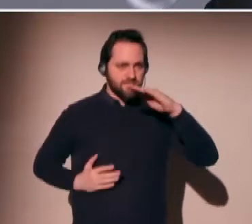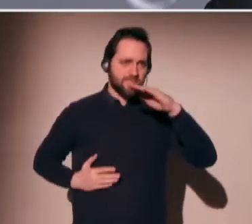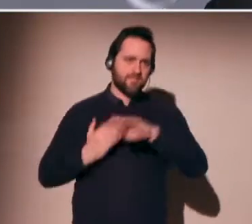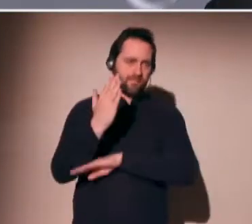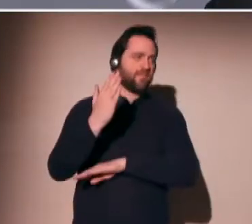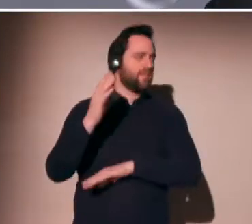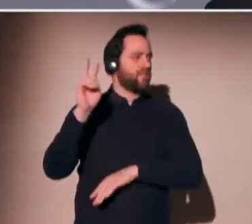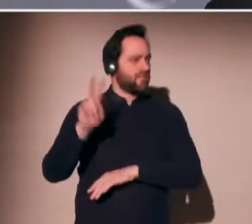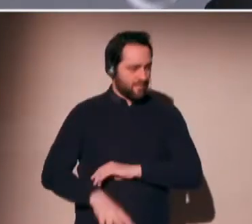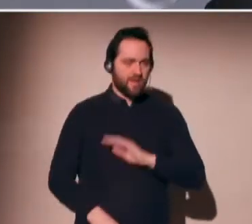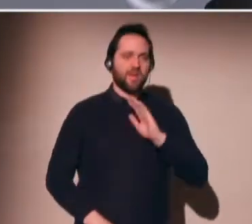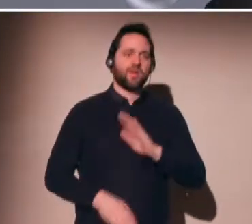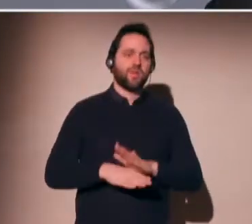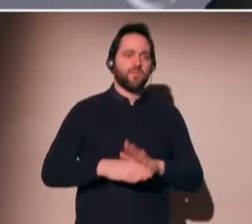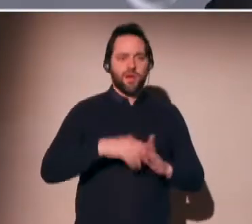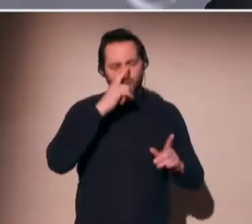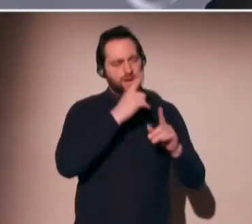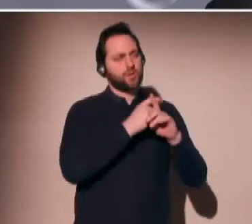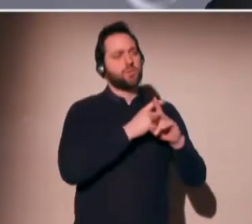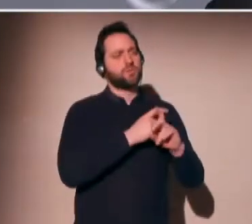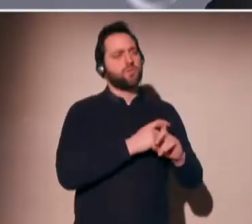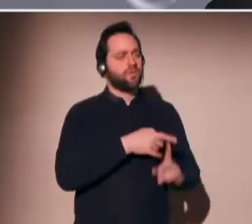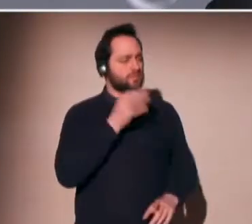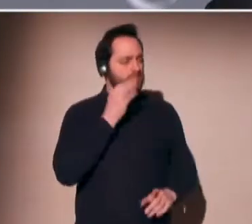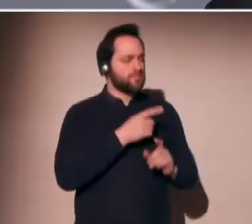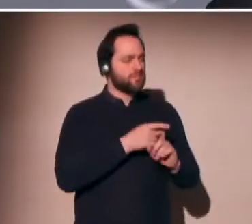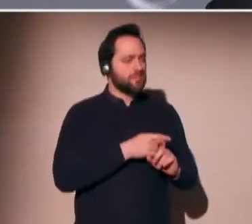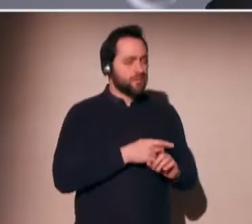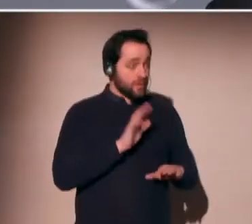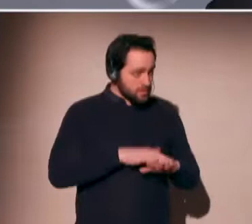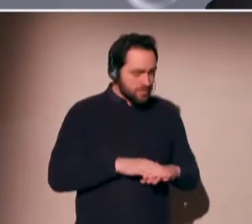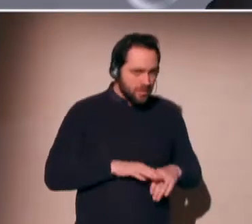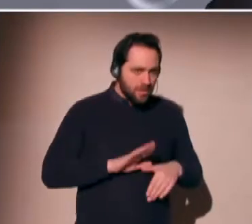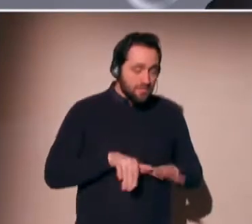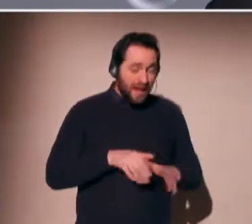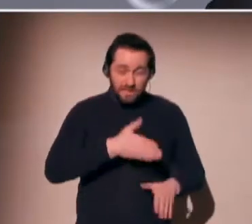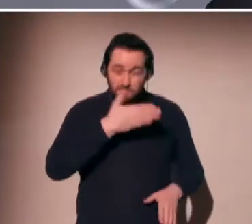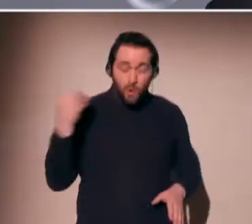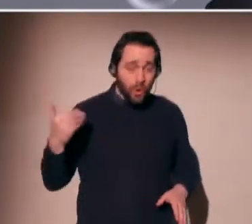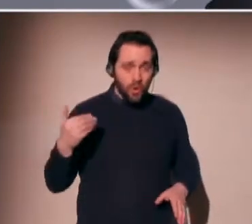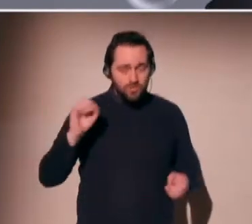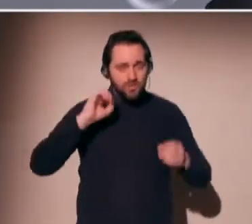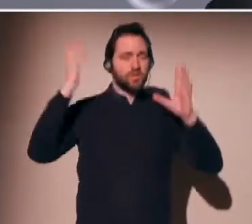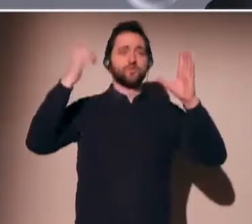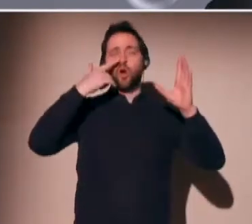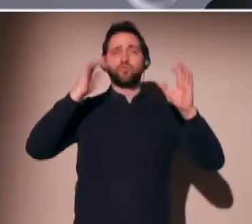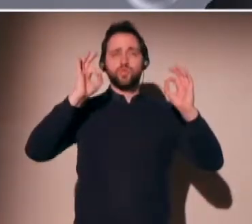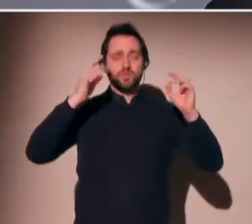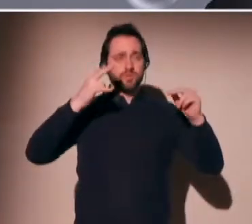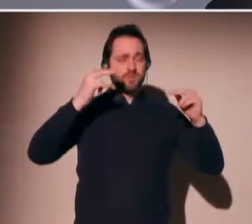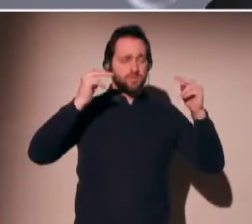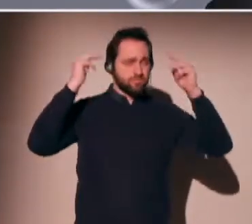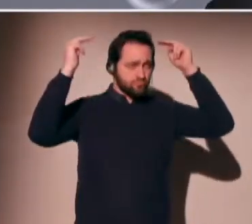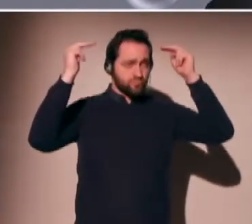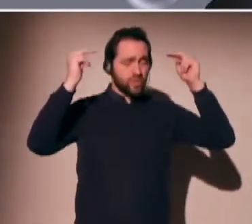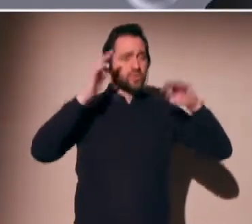qu'on attendait. Personne dans notre communauté essentiellement imaginait que 5 ans plus tard,